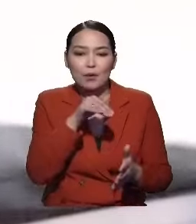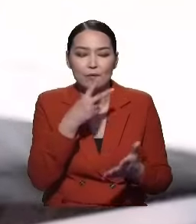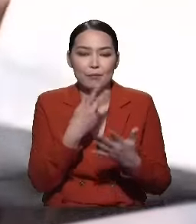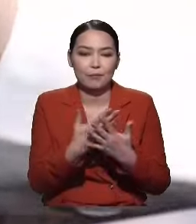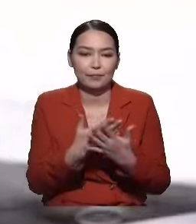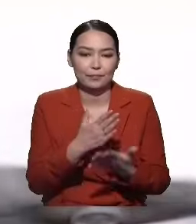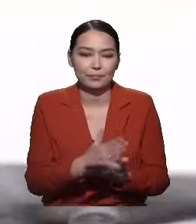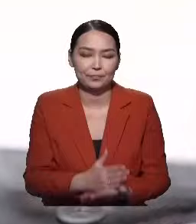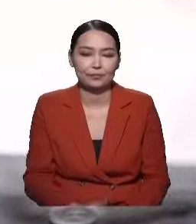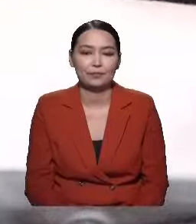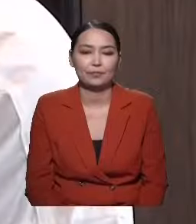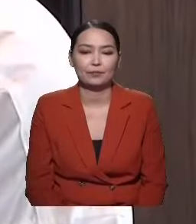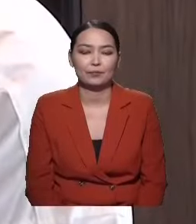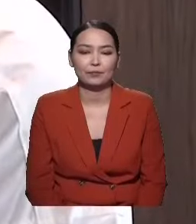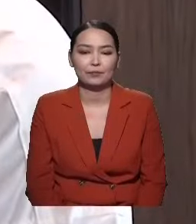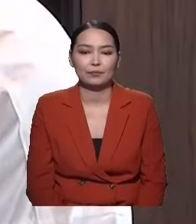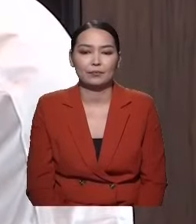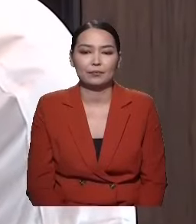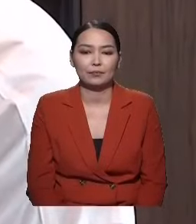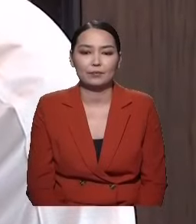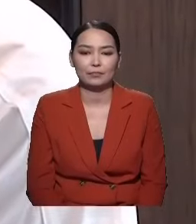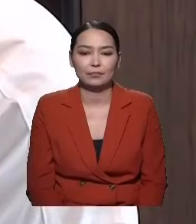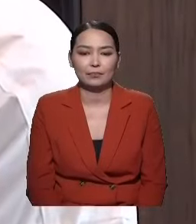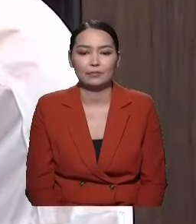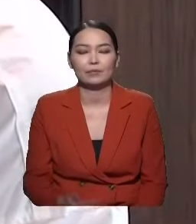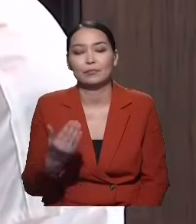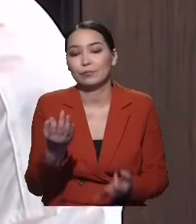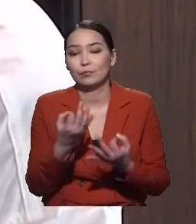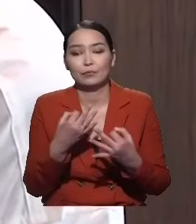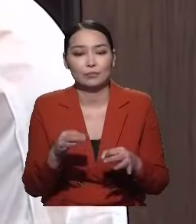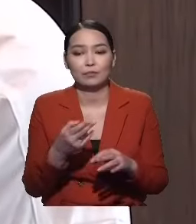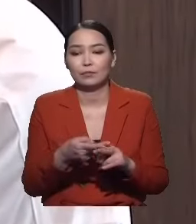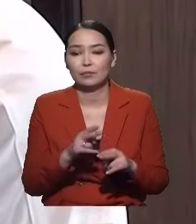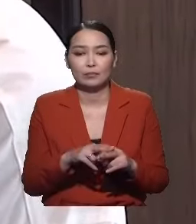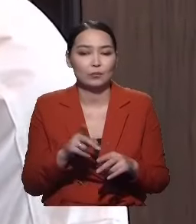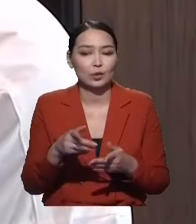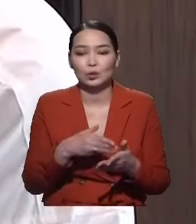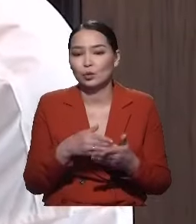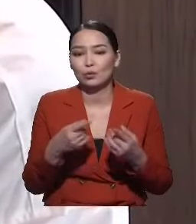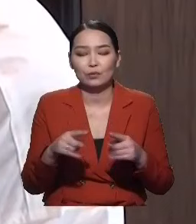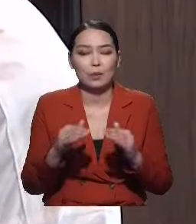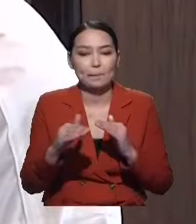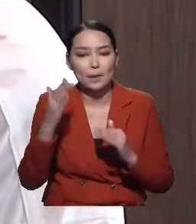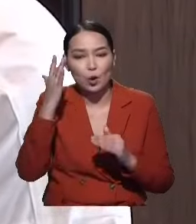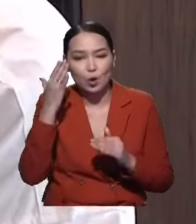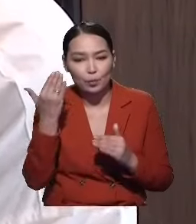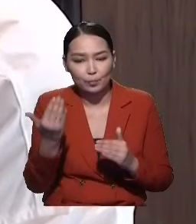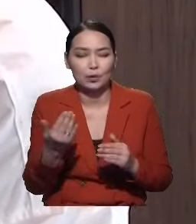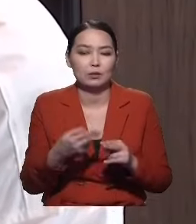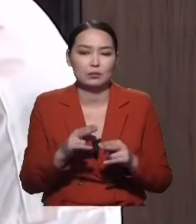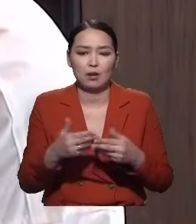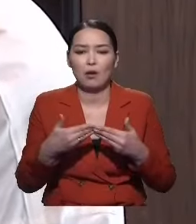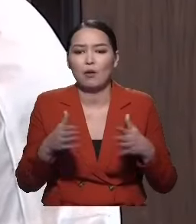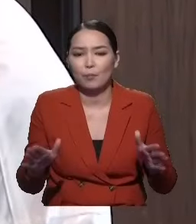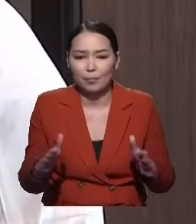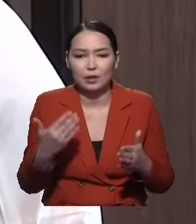Новые поколения, они очень свободные, у них совсем другой уровень мышления, они более раскрепощенные, у